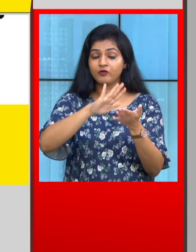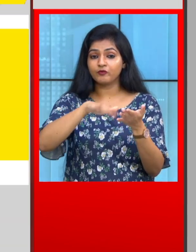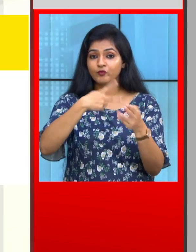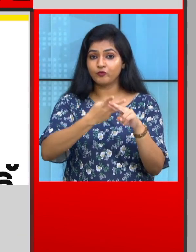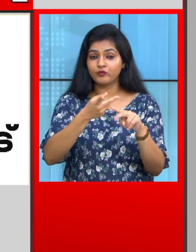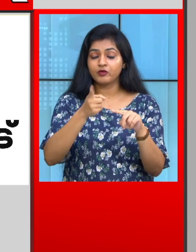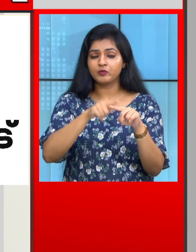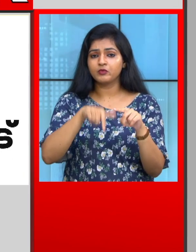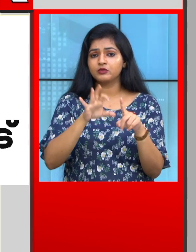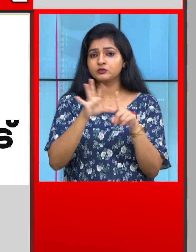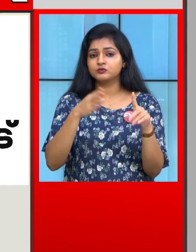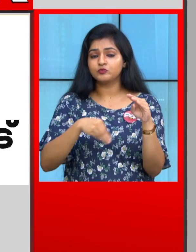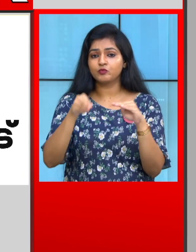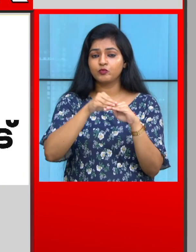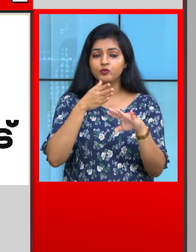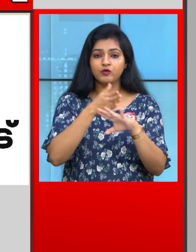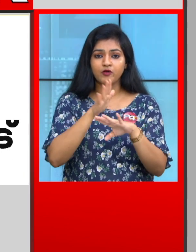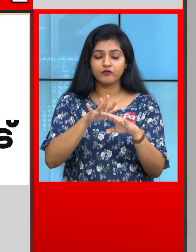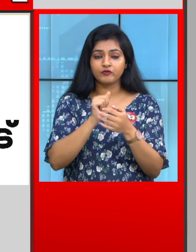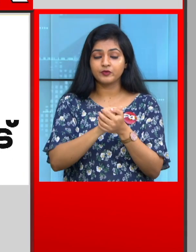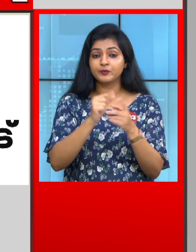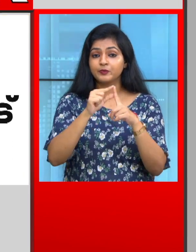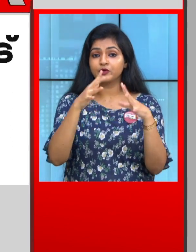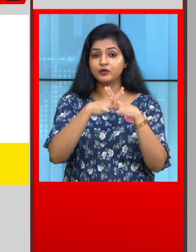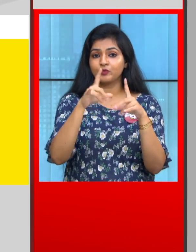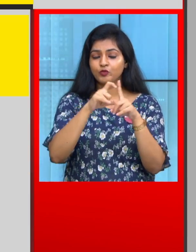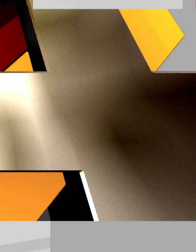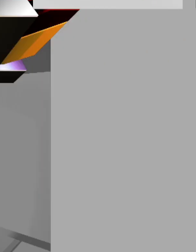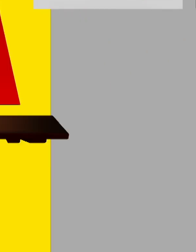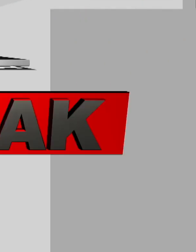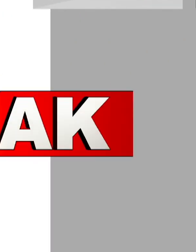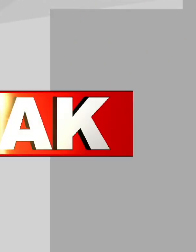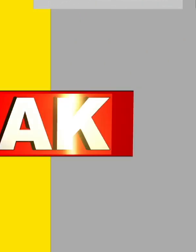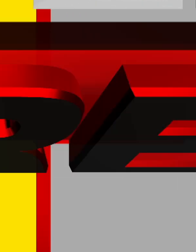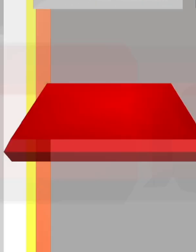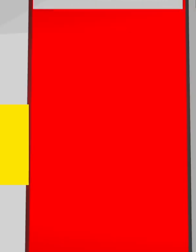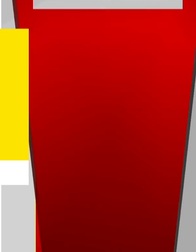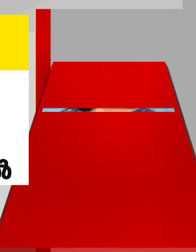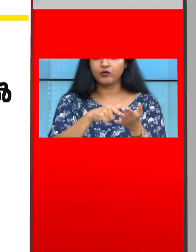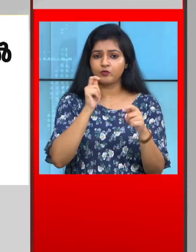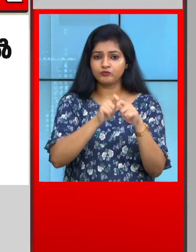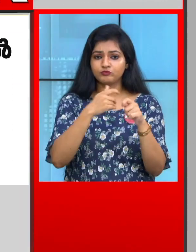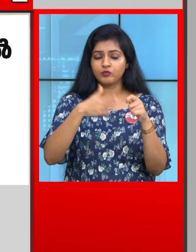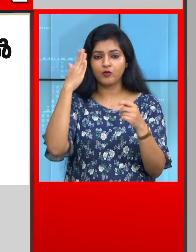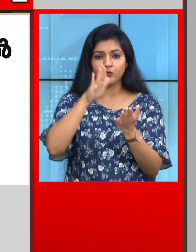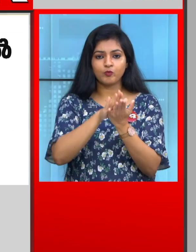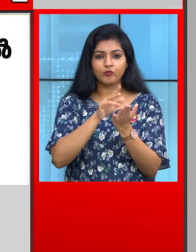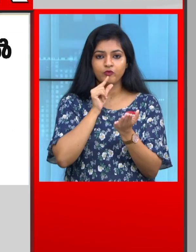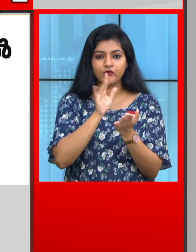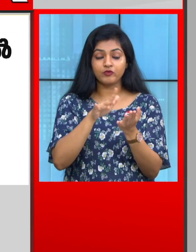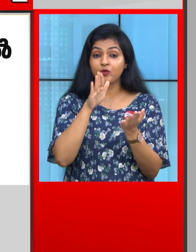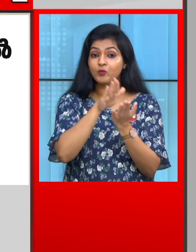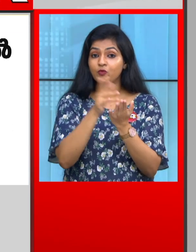തന്നെ പരിക്കേറ്റിട്ടുണ്ട്. PWD ഉദ്യോഗസ്ഥർ നേരത്തെ ഈ സ്ഥലം സന്ദർശിച്ച് തകർച്ചയിൽ അടിയന്തര ഇടപെടൽ ഉണ്ടാകുമെന്ന് ഉറപ്പ് നൽകിയിരുന്നു. ആ ഉറപ്പ്